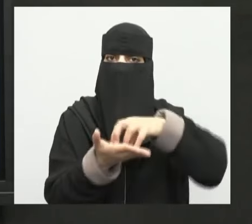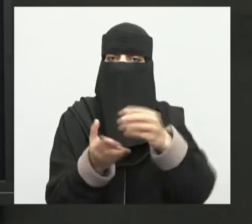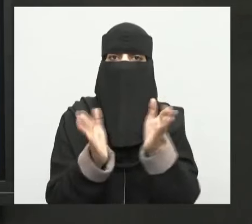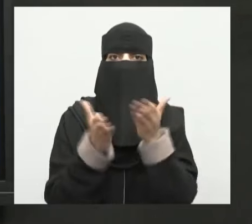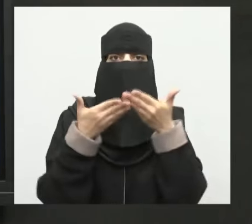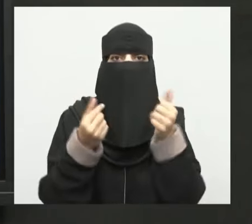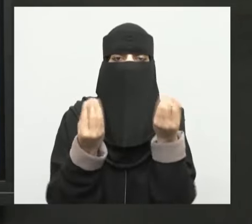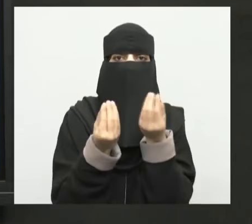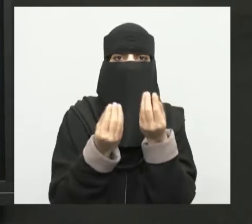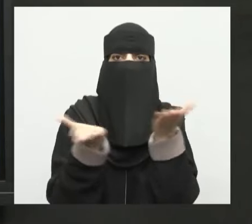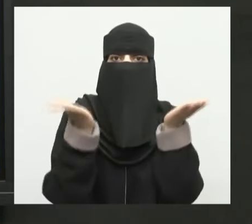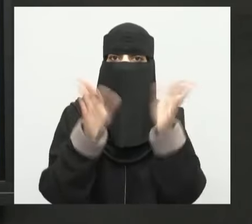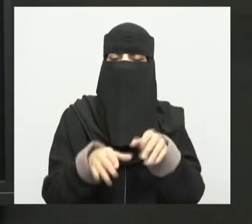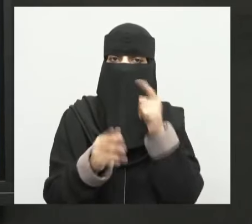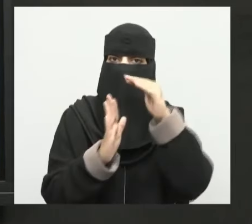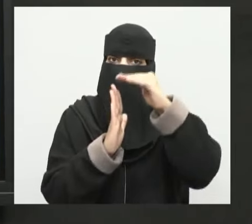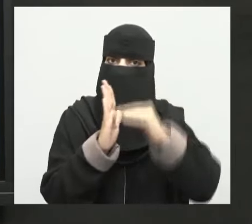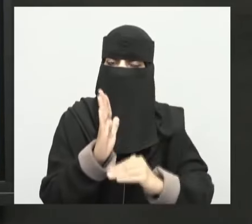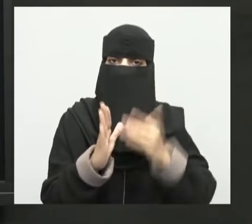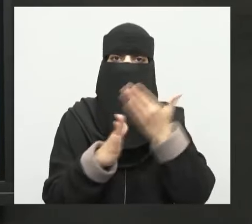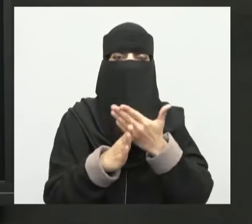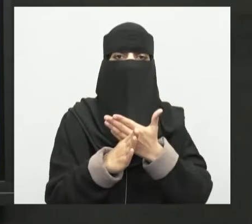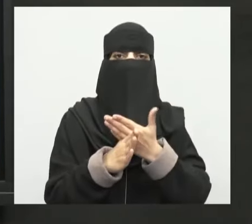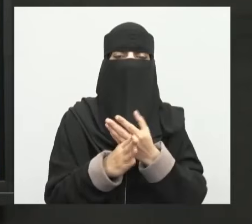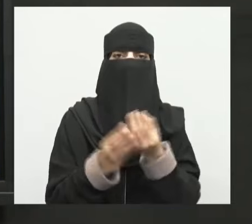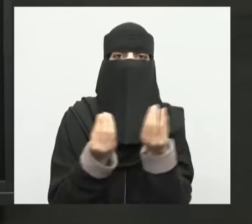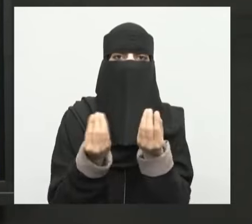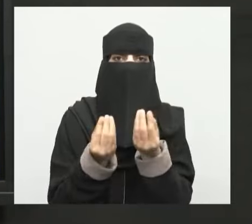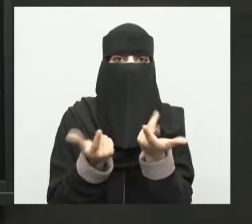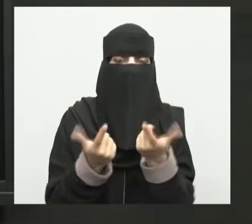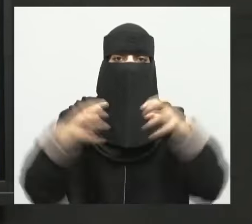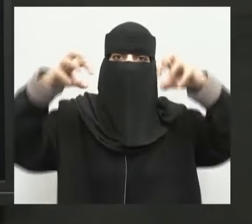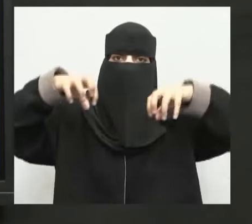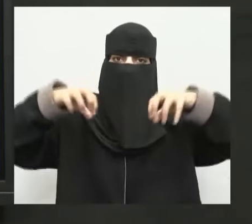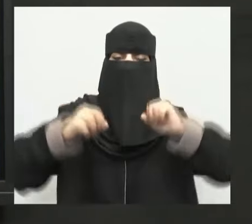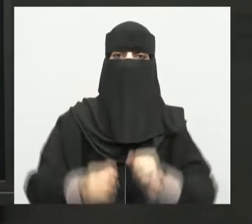انخفاض الكثافه السكانيه فيها بسبب قله